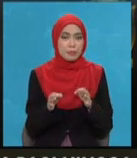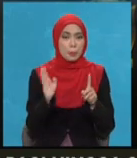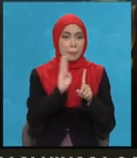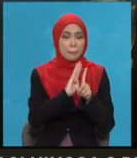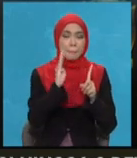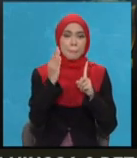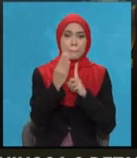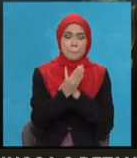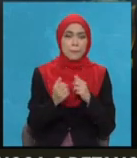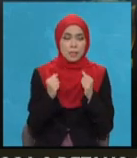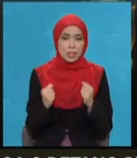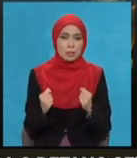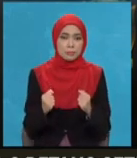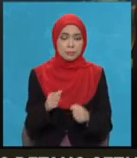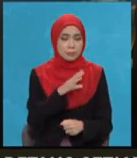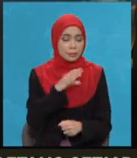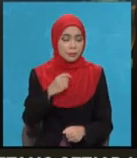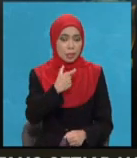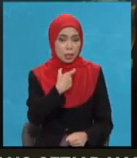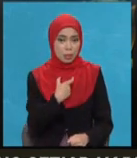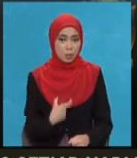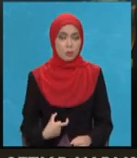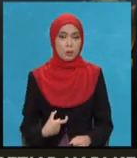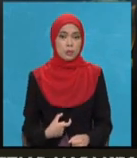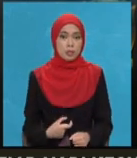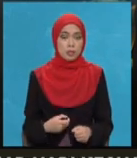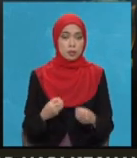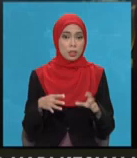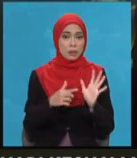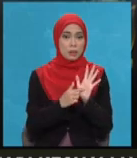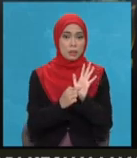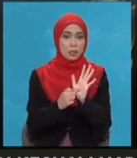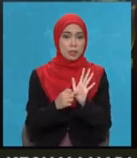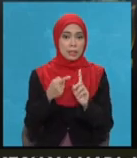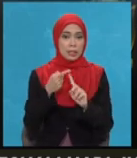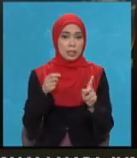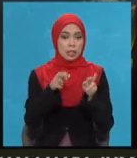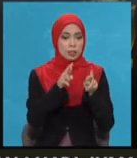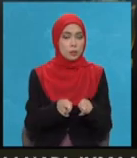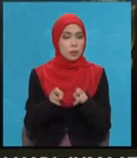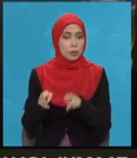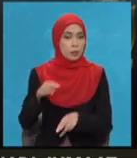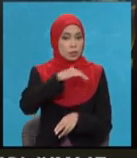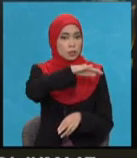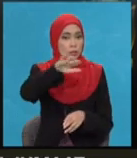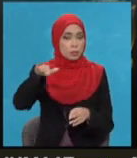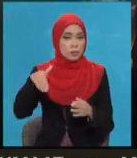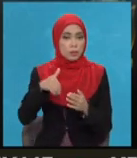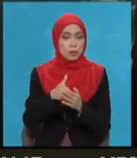dan cimantap yang telah ditunjukkan oleh seluruh rakyat semacam menangani